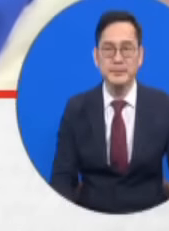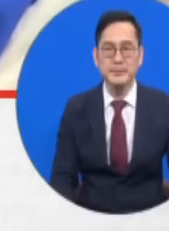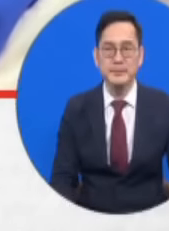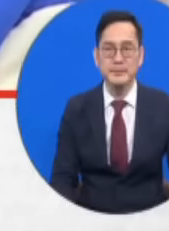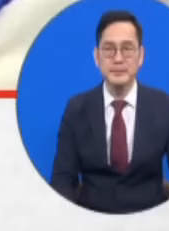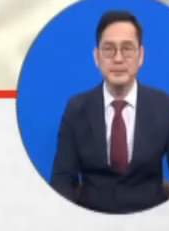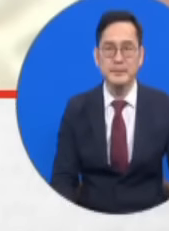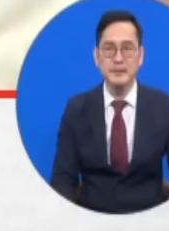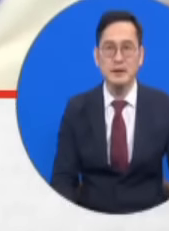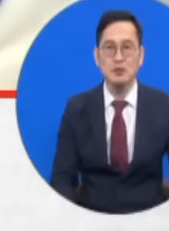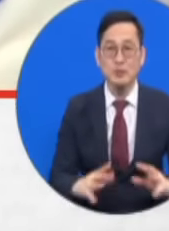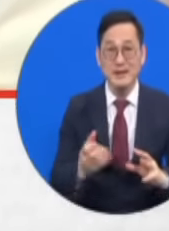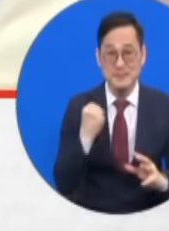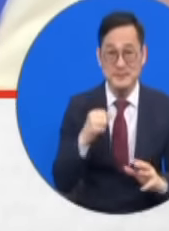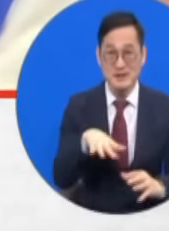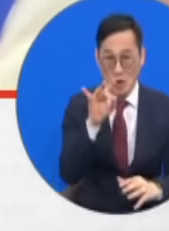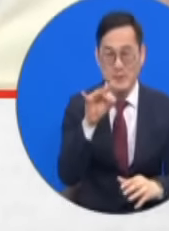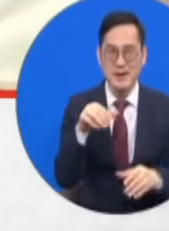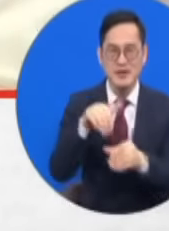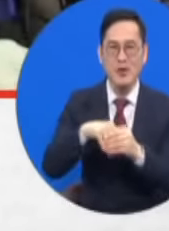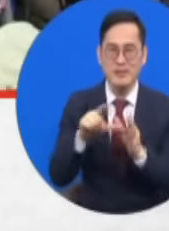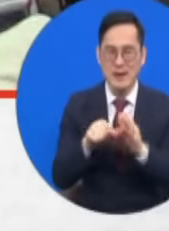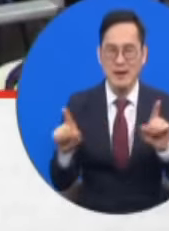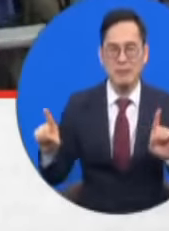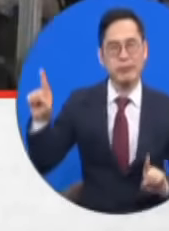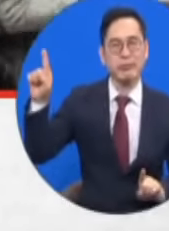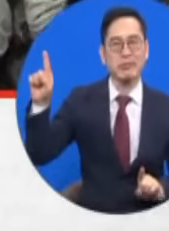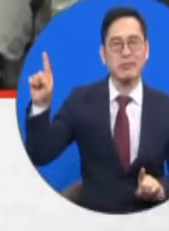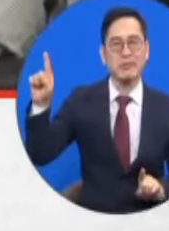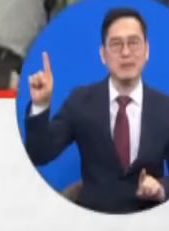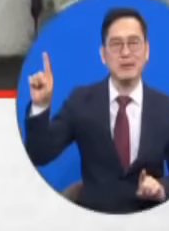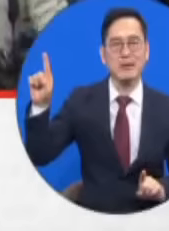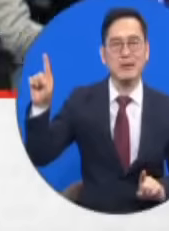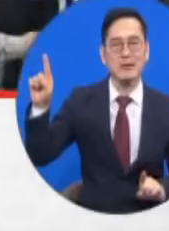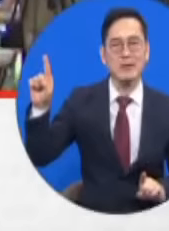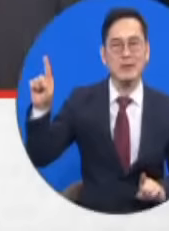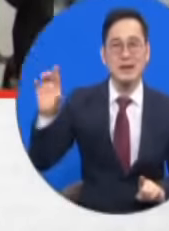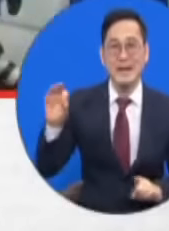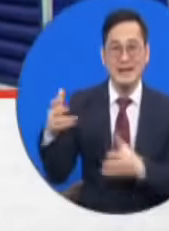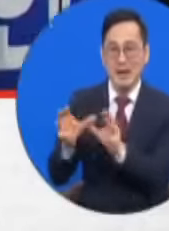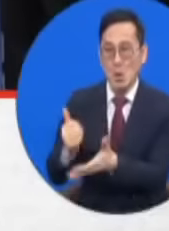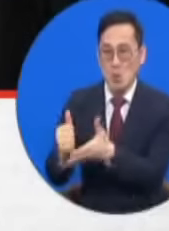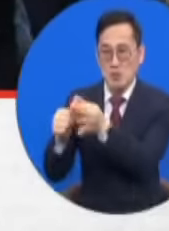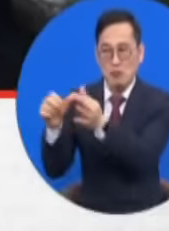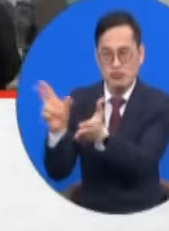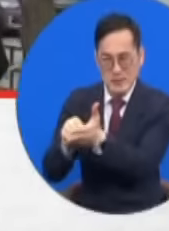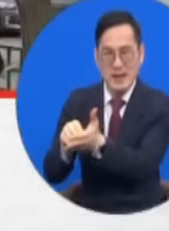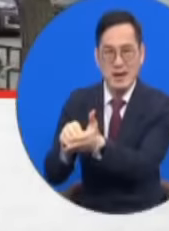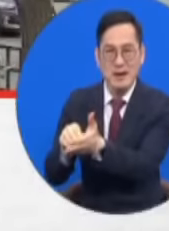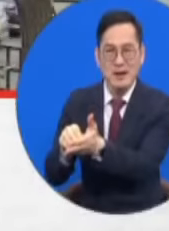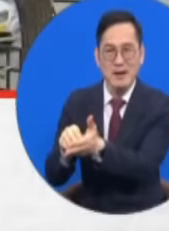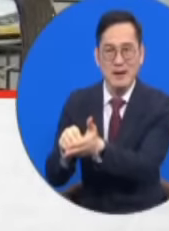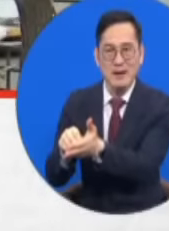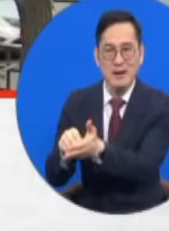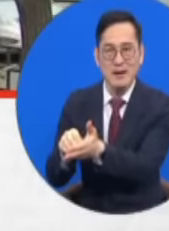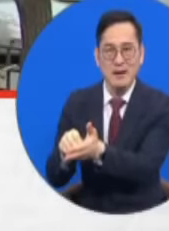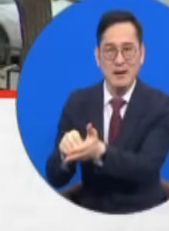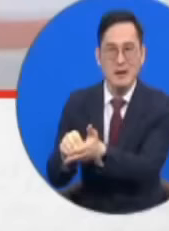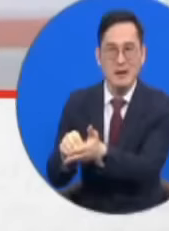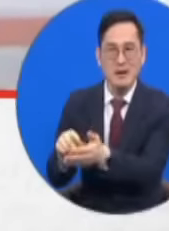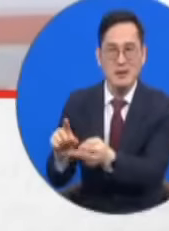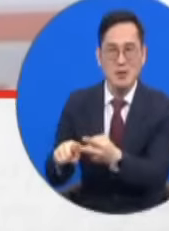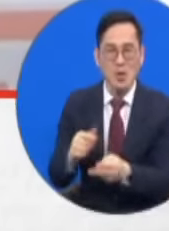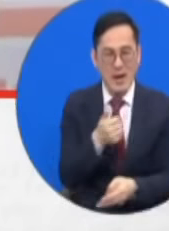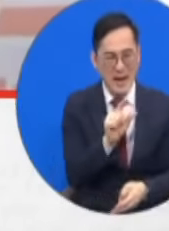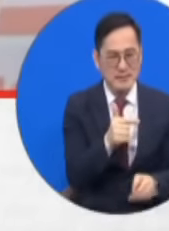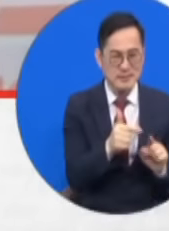때는 국민의힘에 절대적으로 불리했던 선거. 그랬다가 야당이 공천 과정에서 문제가 생기고 국민 여론이 안 좋아지고, 그리고